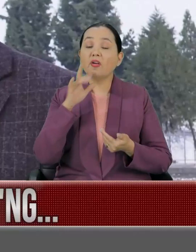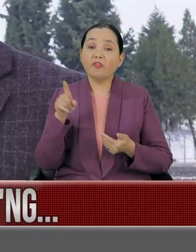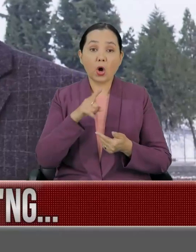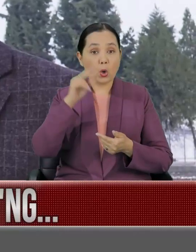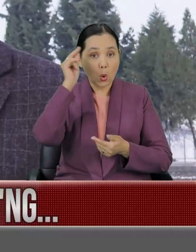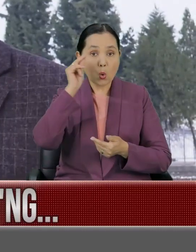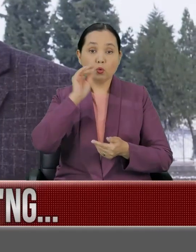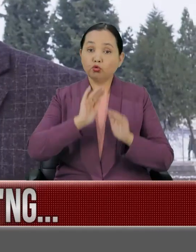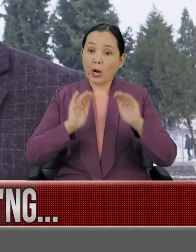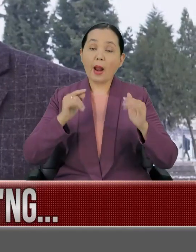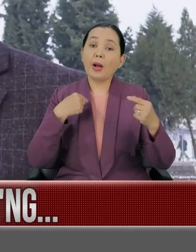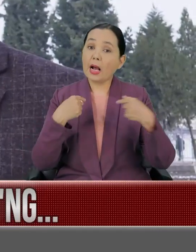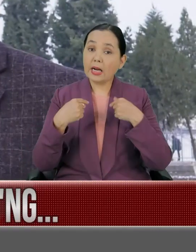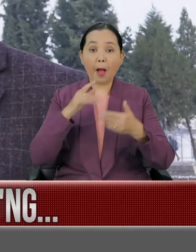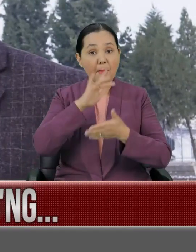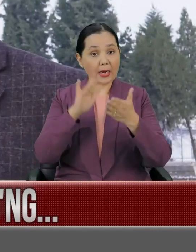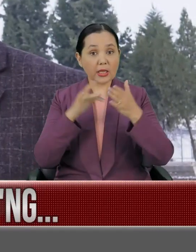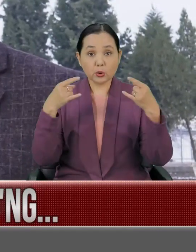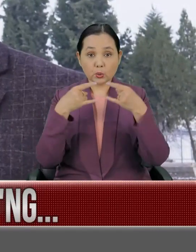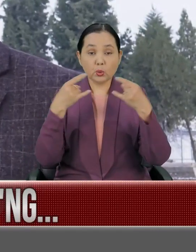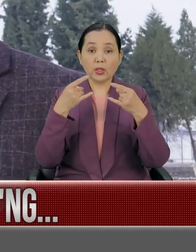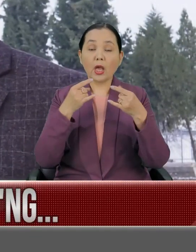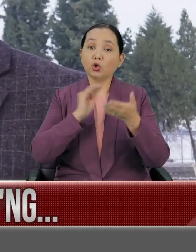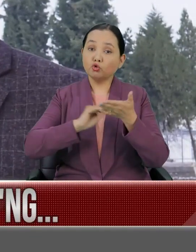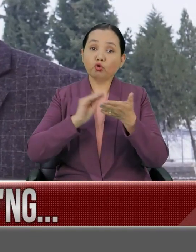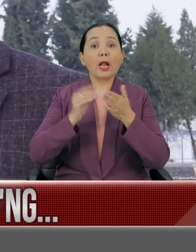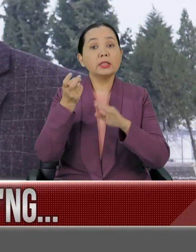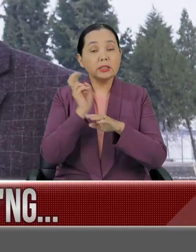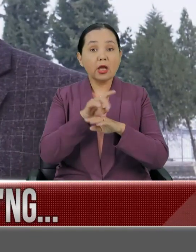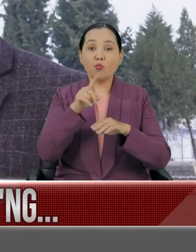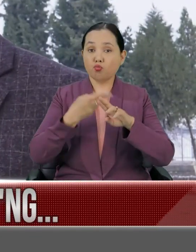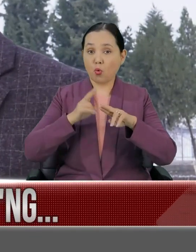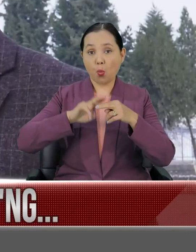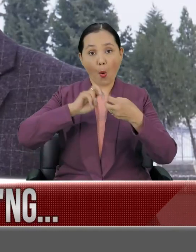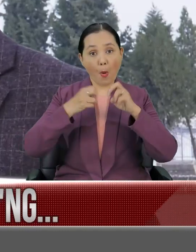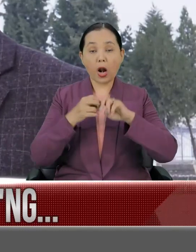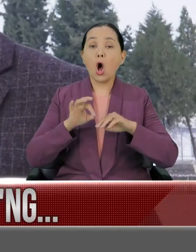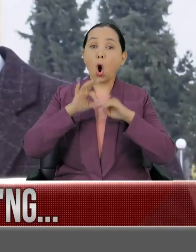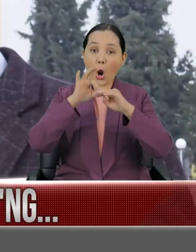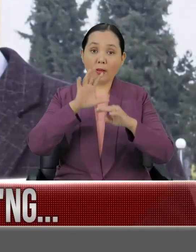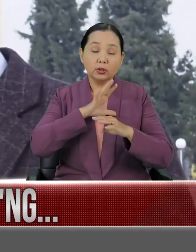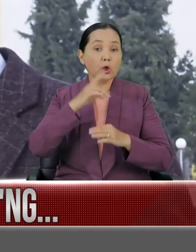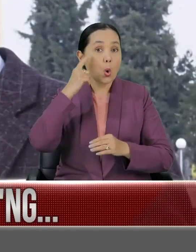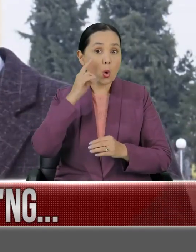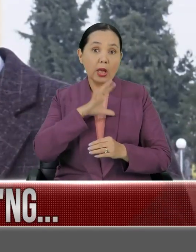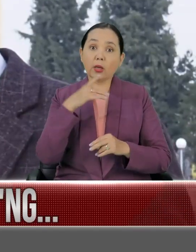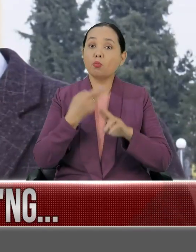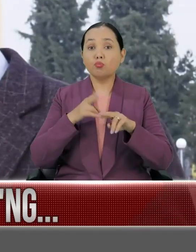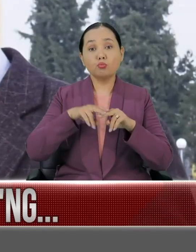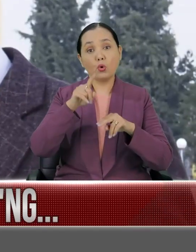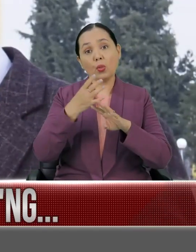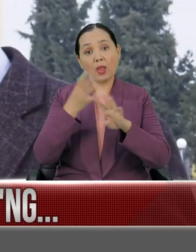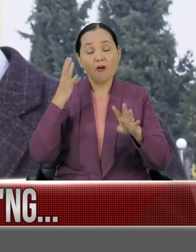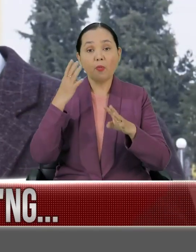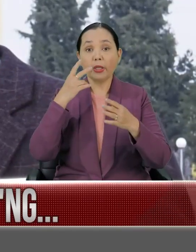o'quvchilarimiz qiynalganda markaziy studiya jurnalistlari kelib bu muammoni ko'rsatuvga olib chiqishganda o'ylagandikki, bu yana